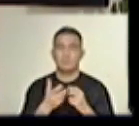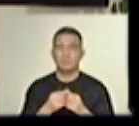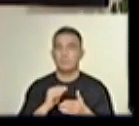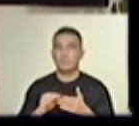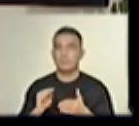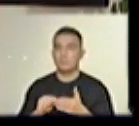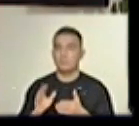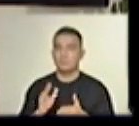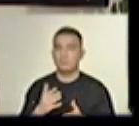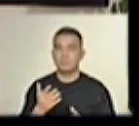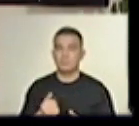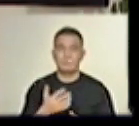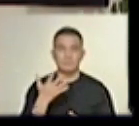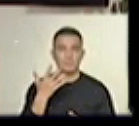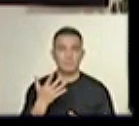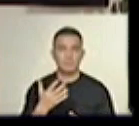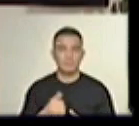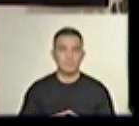qo'yamiz. 5